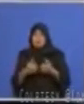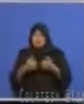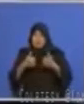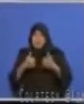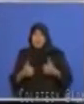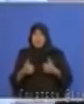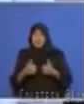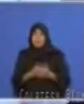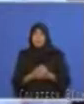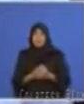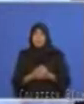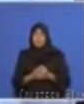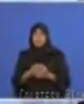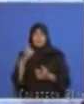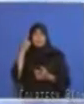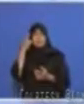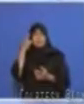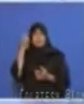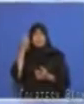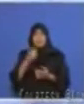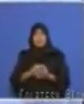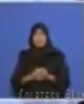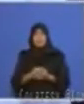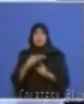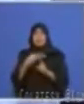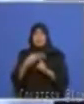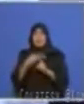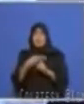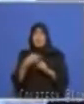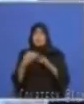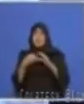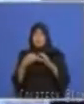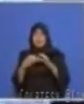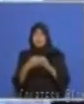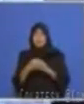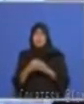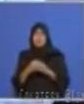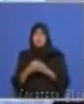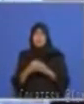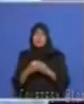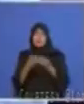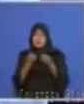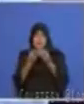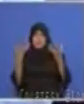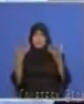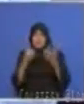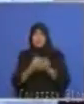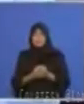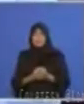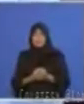Tanri Bali ya Saya kira ee fungsi evaluasi ya yang lebih jelas di